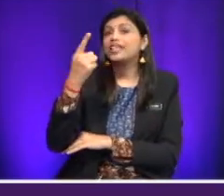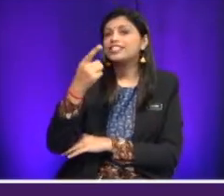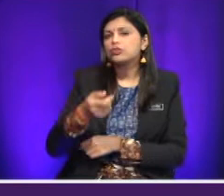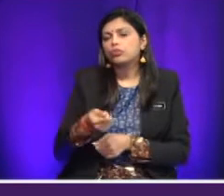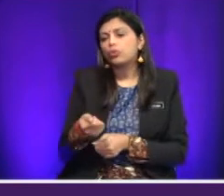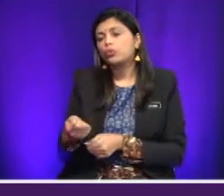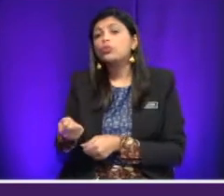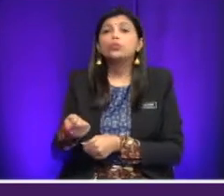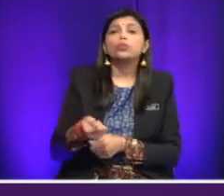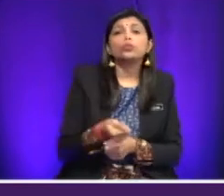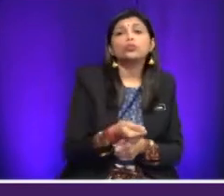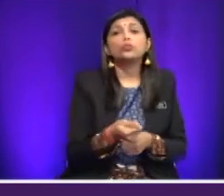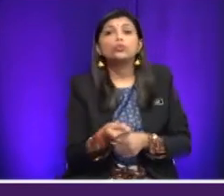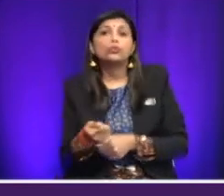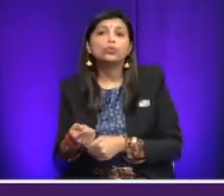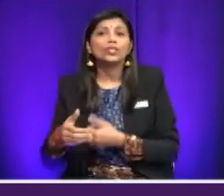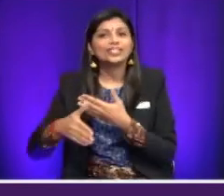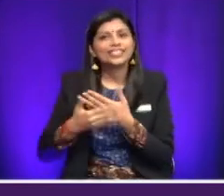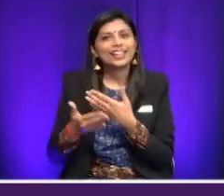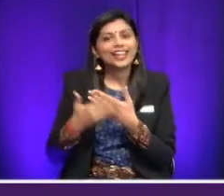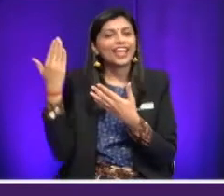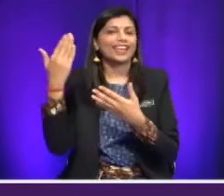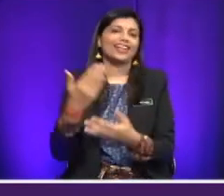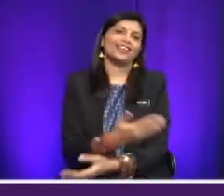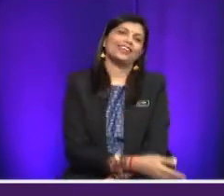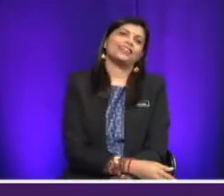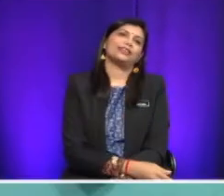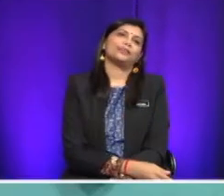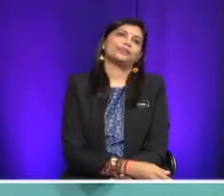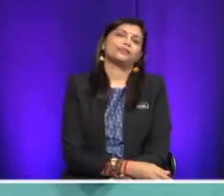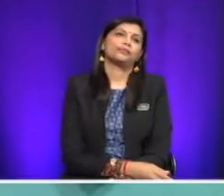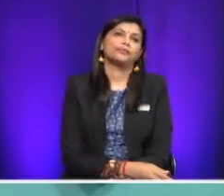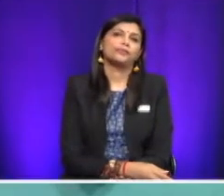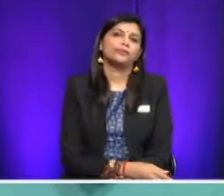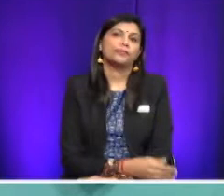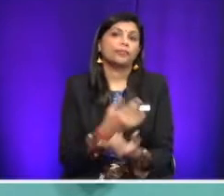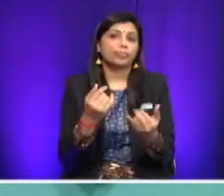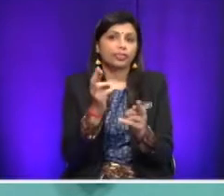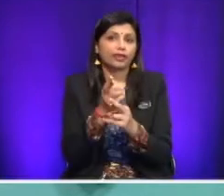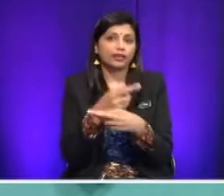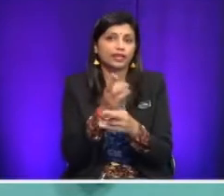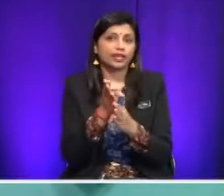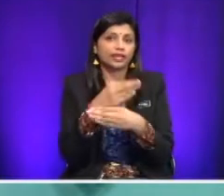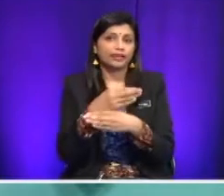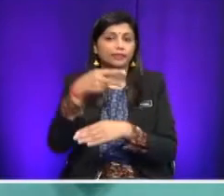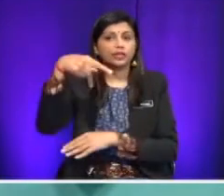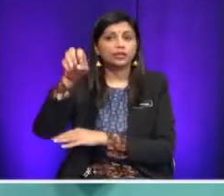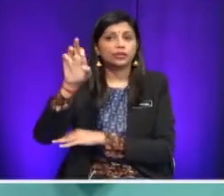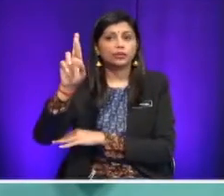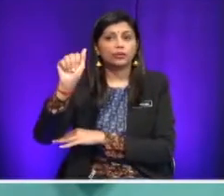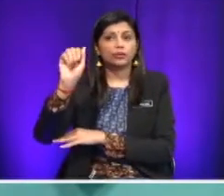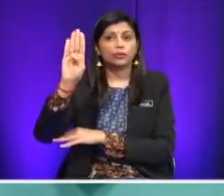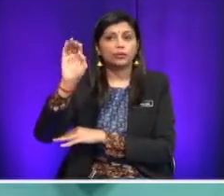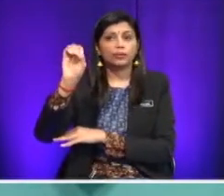Sendiri lebih mudah hanya itu ini betul oke kita pergi ke rekabentuk perabot Oke ke bentuk robot di